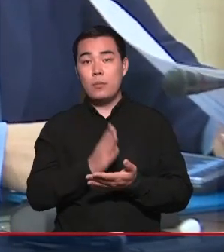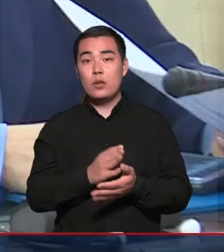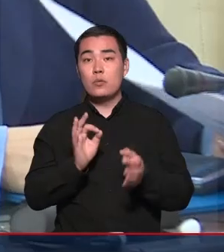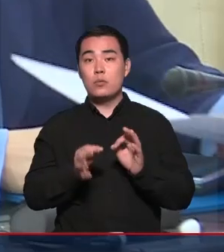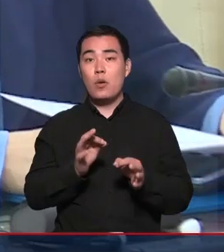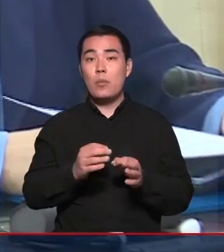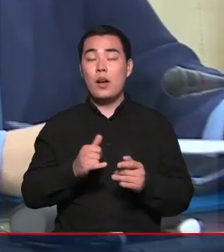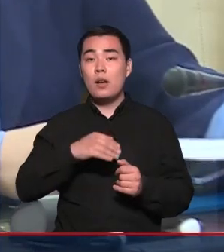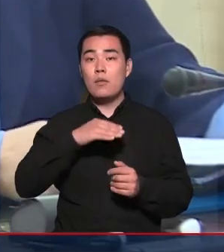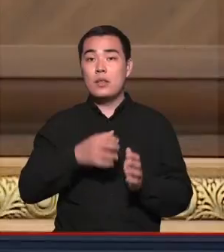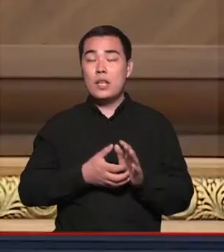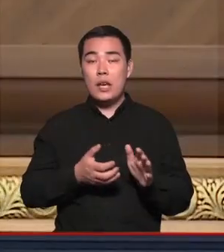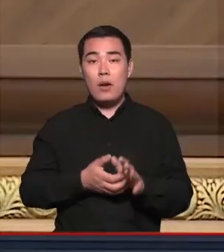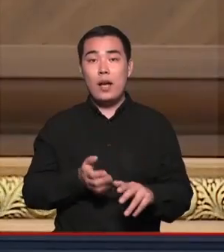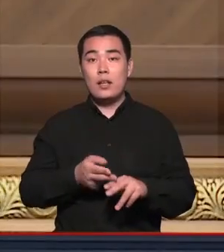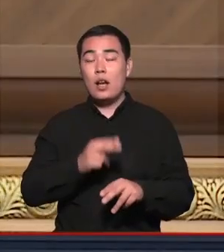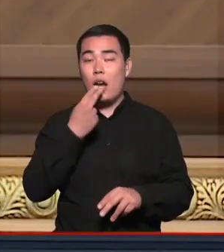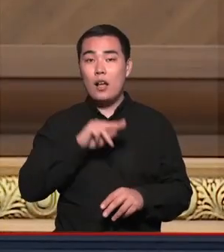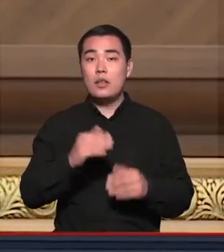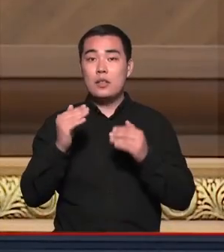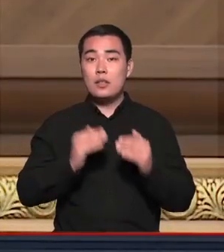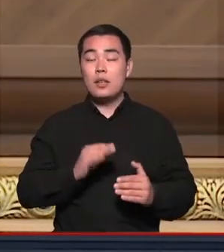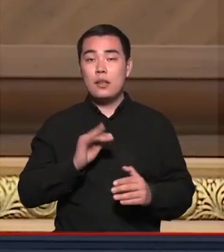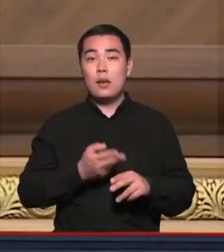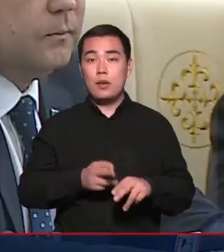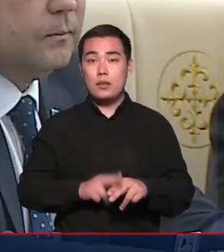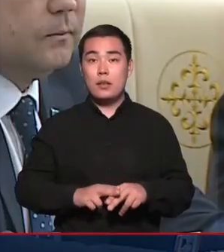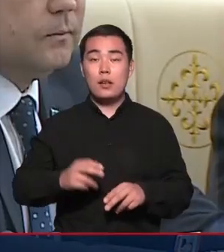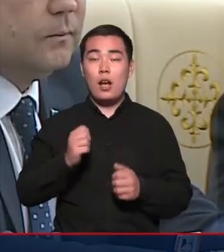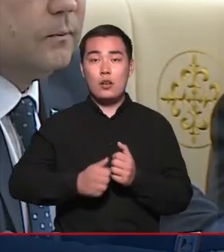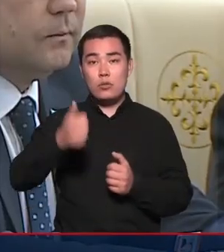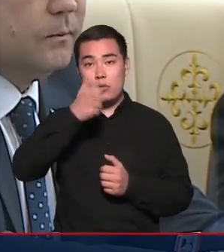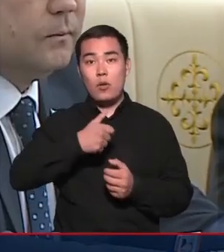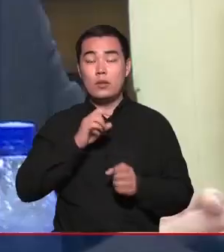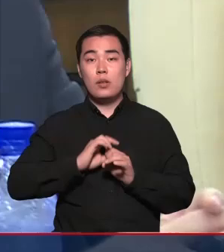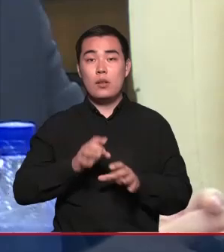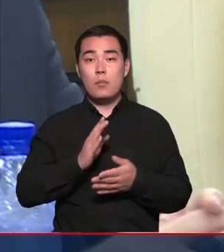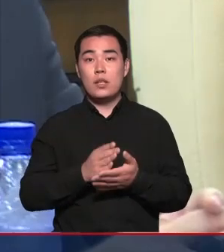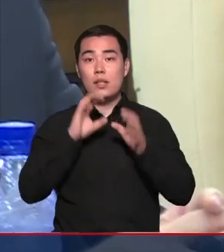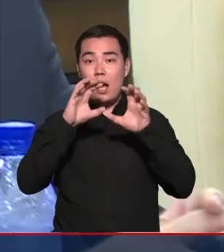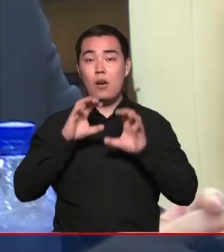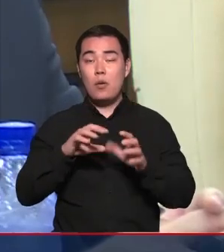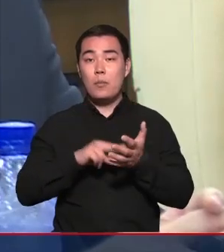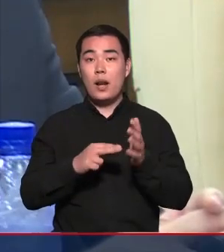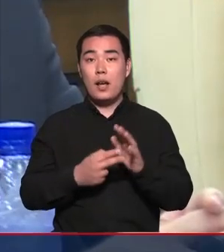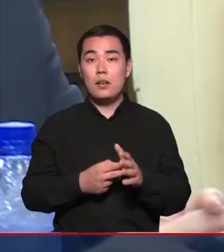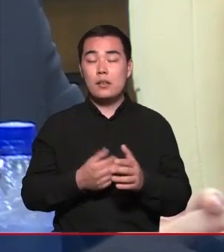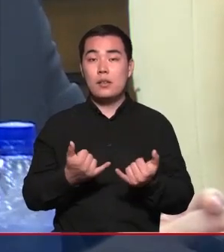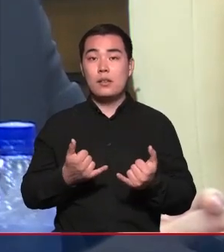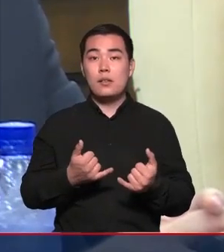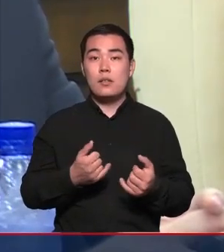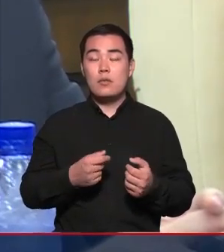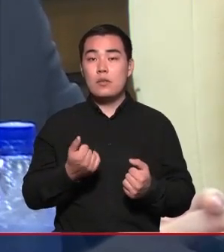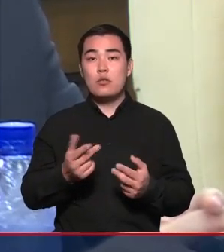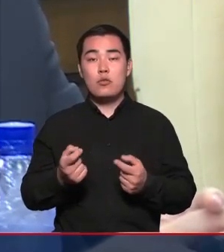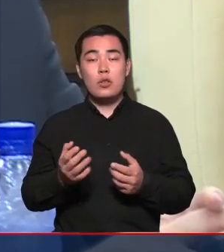Нормалар жеткілікті пысықталмайды, сапасы төмен, ол туралы біз жылда айтамыз. Заң жобасы мүлде шикі күйде келіп түсті.